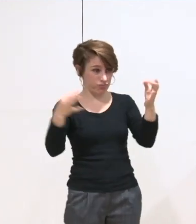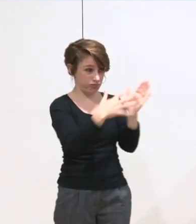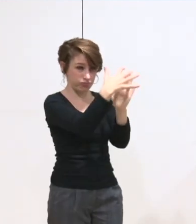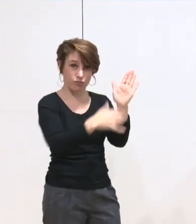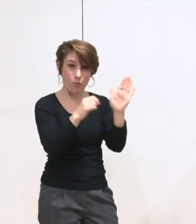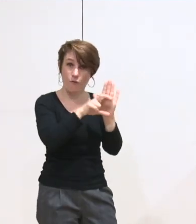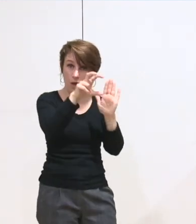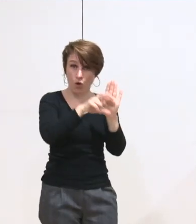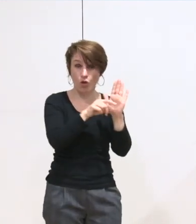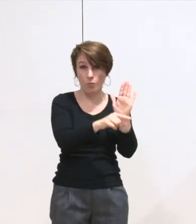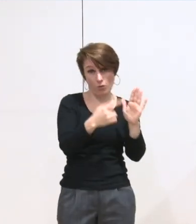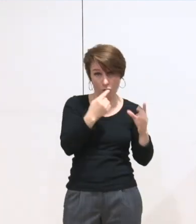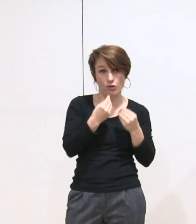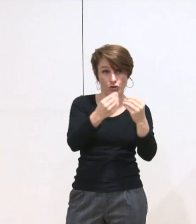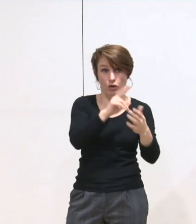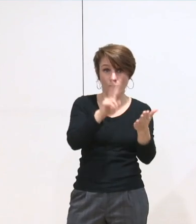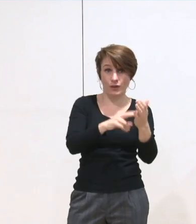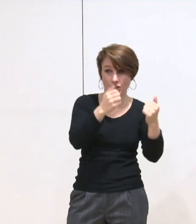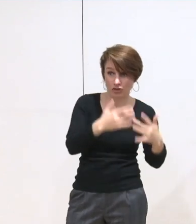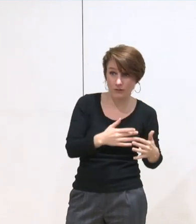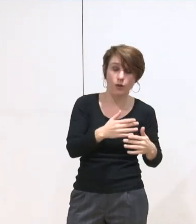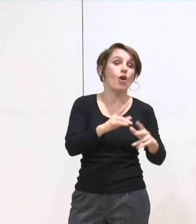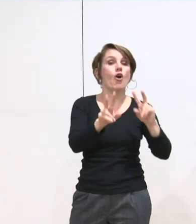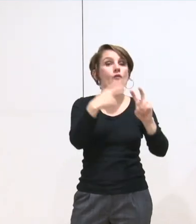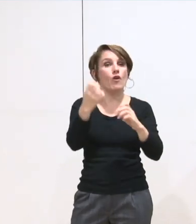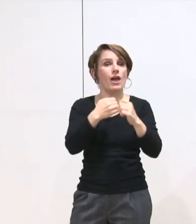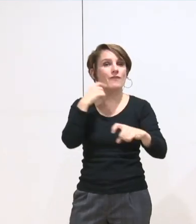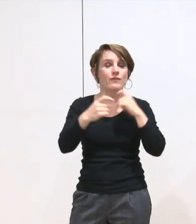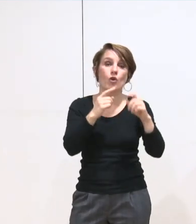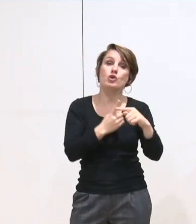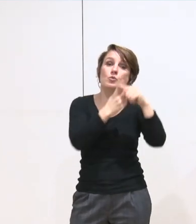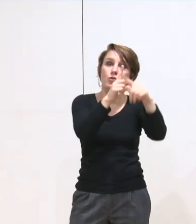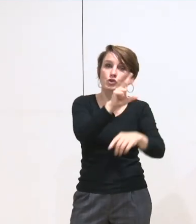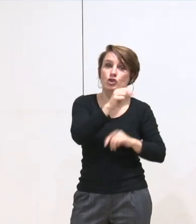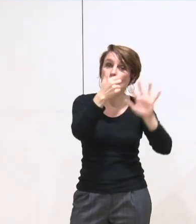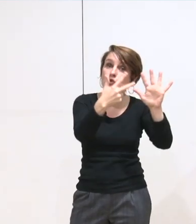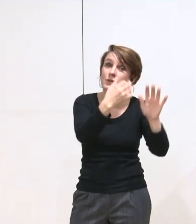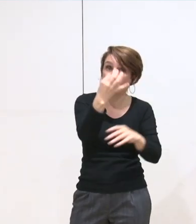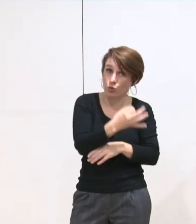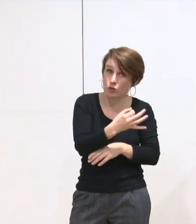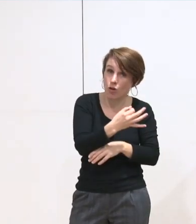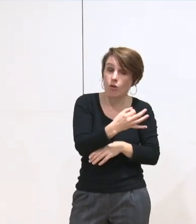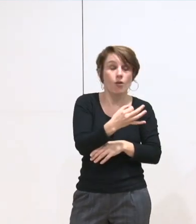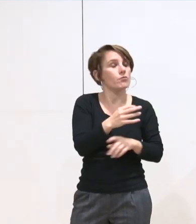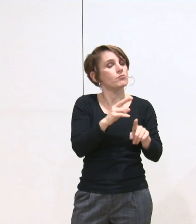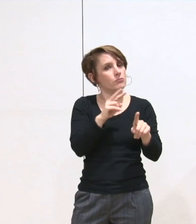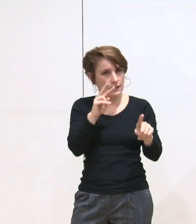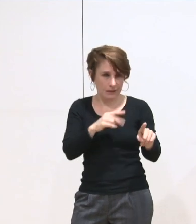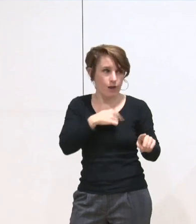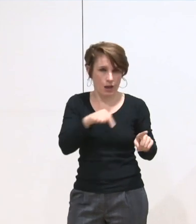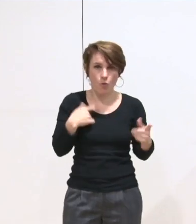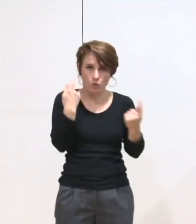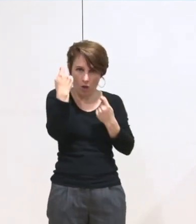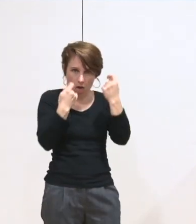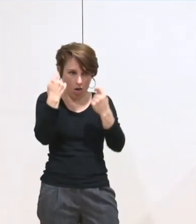personnes, plus 15%. Vol avec violence, plus 38%. Nous sommes malheureusement, il faut bien dire malheureusement, et nous sommes effectivement tous inquiets de cette